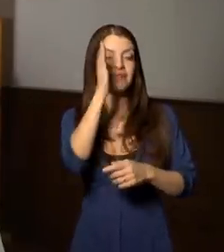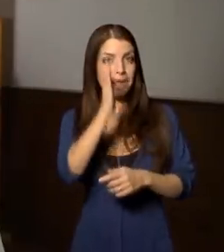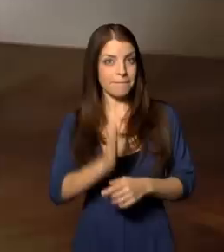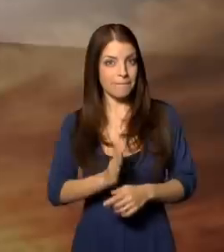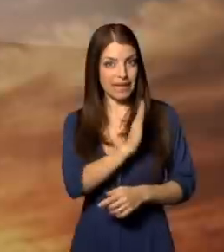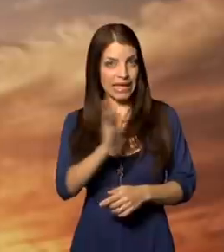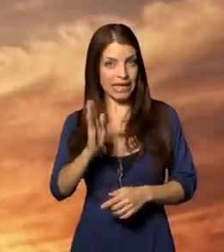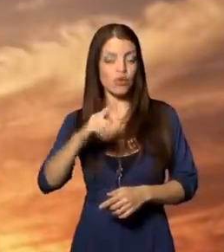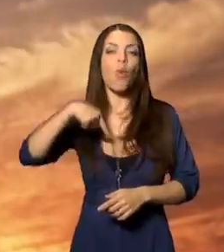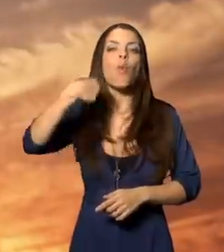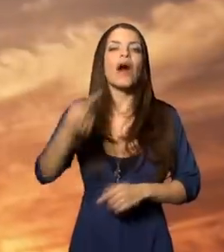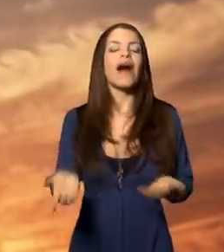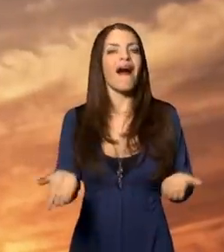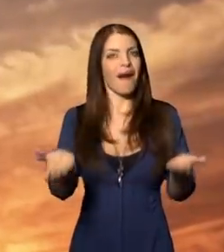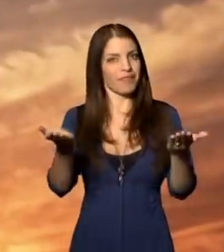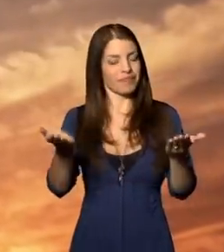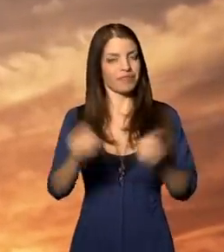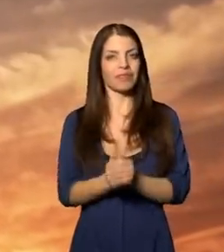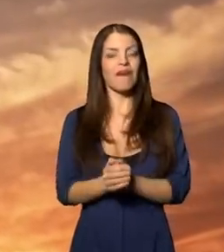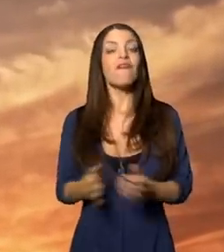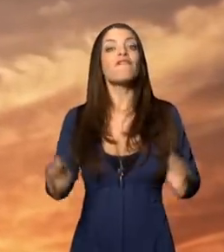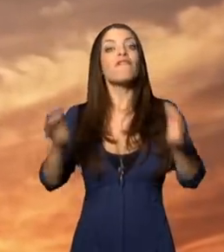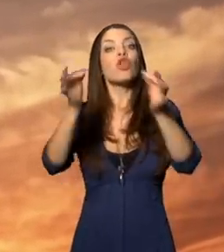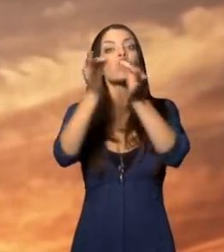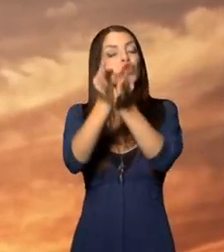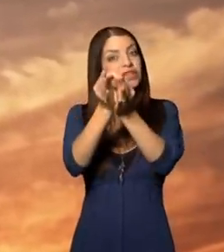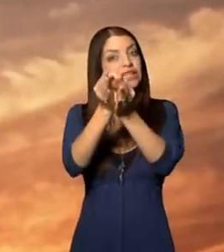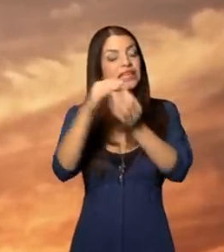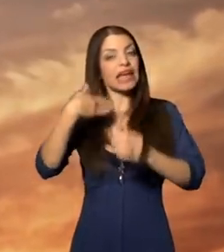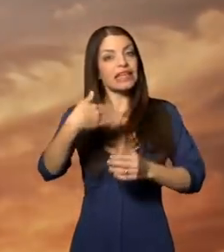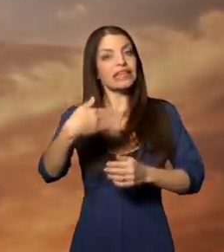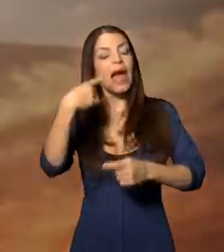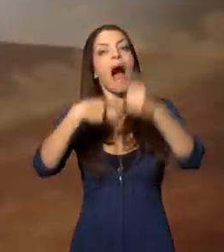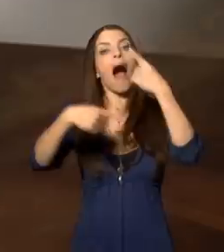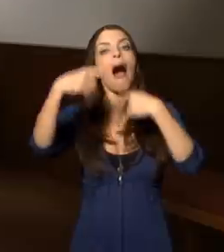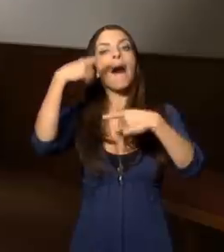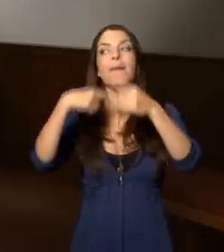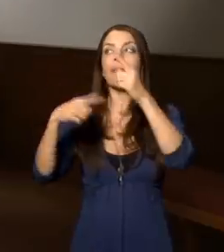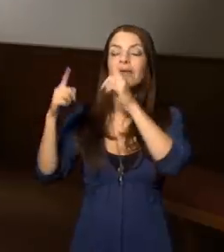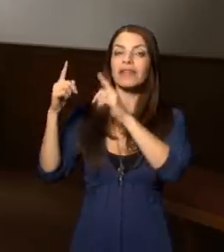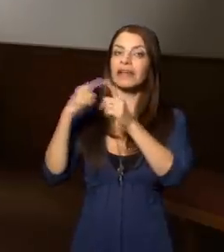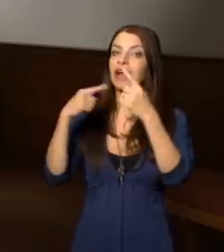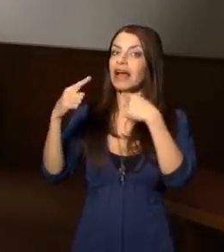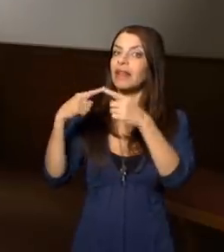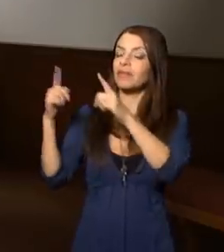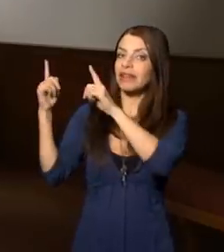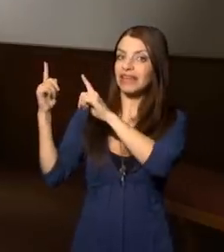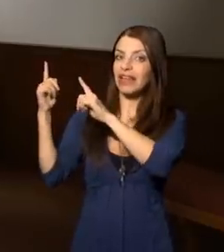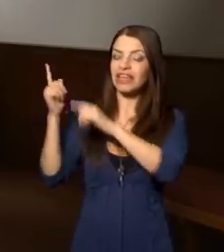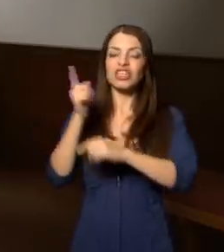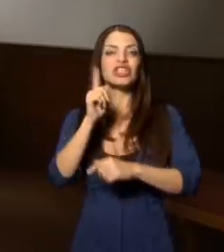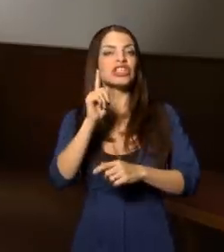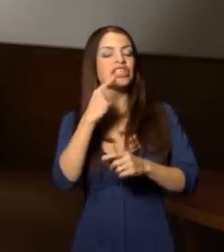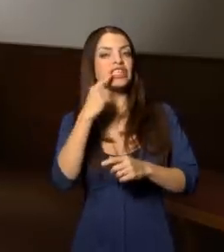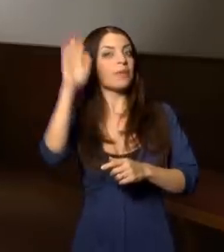il-mewt. F'dik l-istess quddiesa dejjem jitħabbar l-Evanġelju li jipproponilna bħala